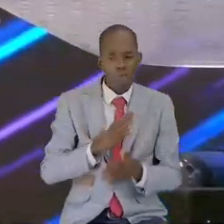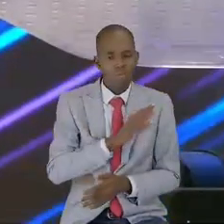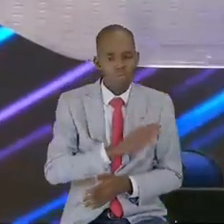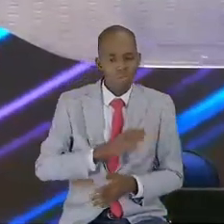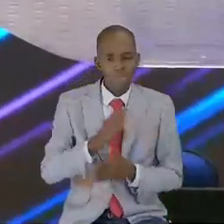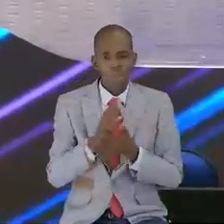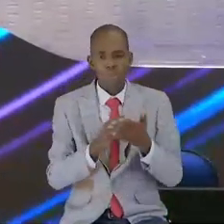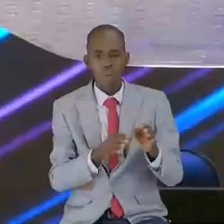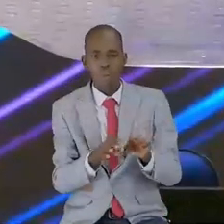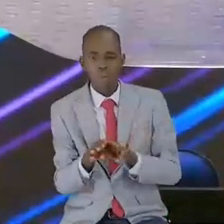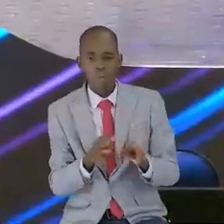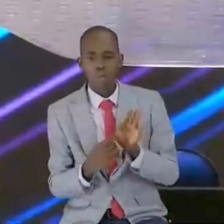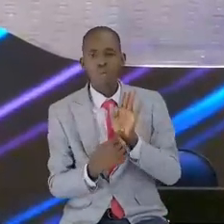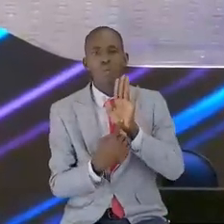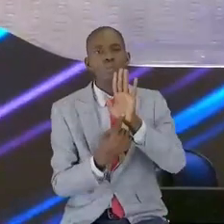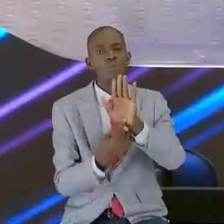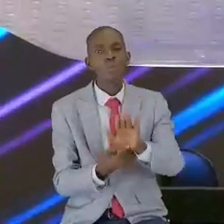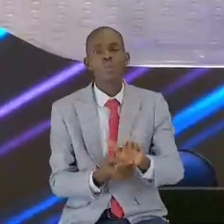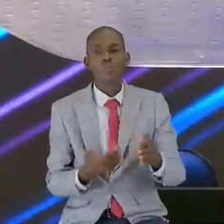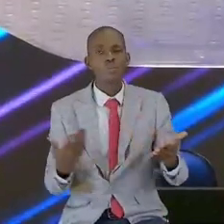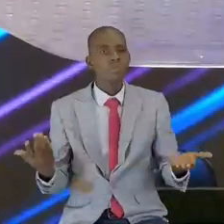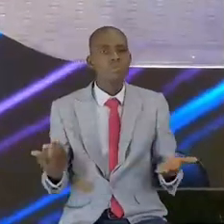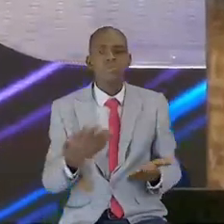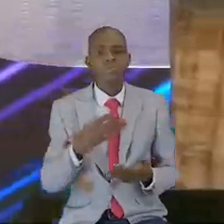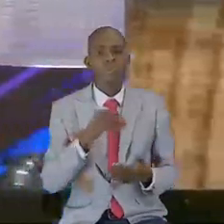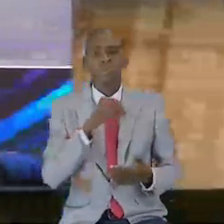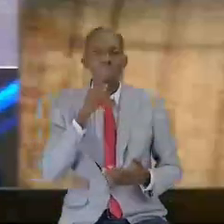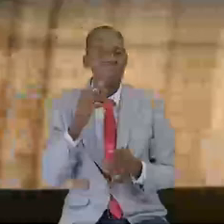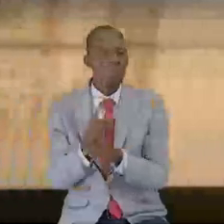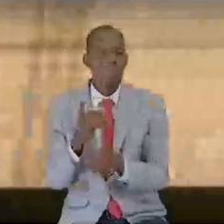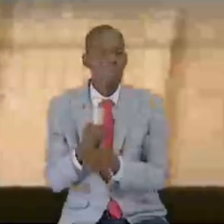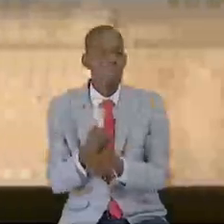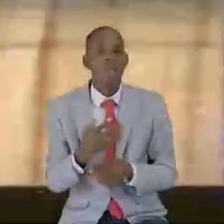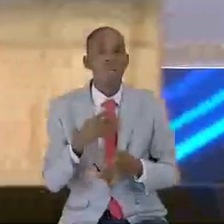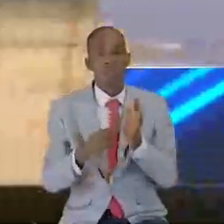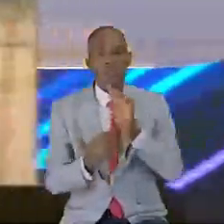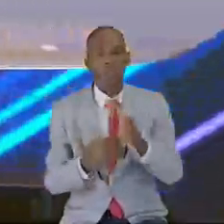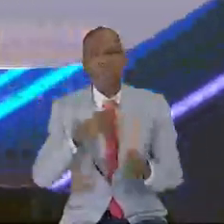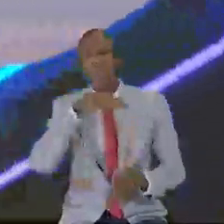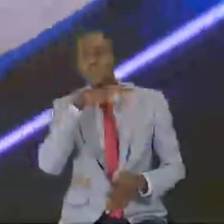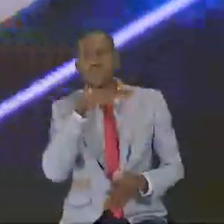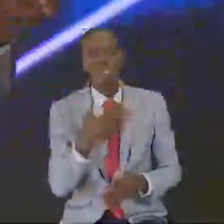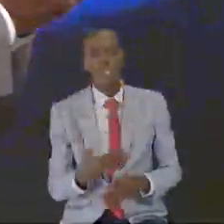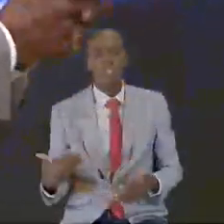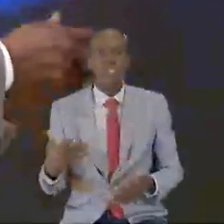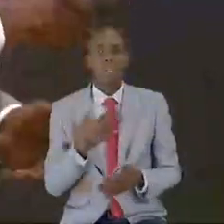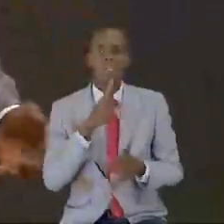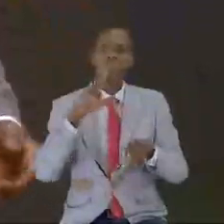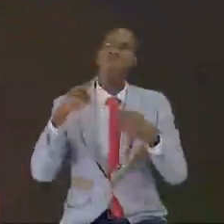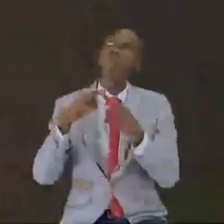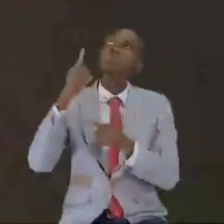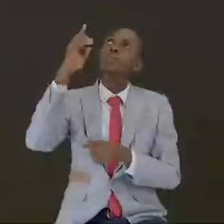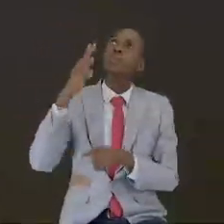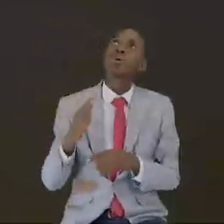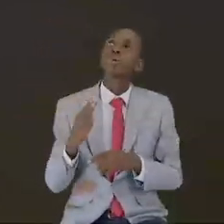comportements, certains caractères se manifestent. La dépravation se manifeste. La souillure. Et maintenant, tu vas à Dieu